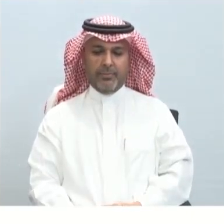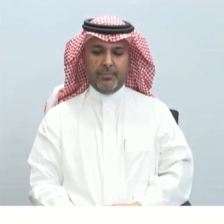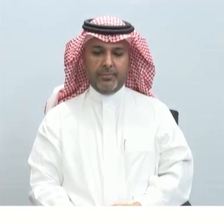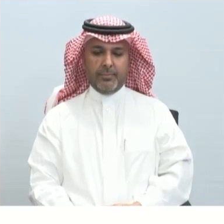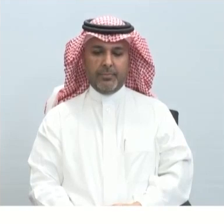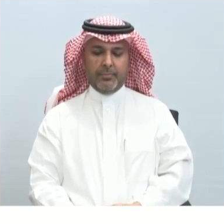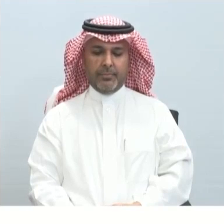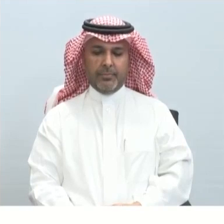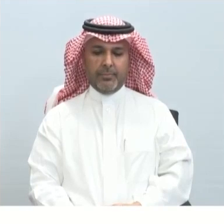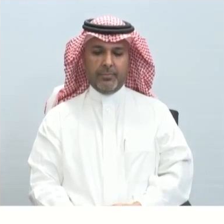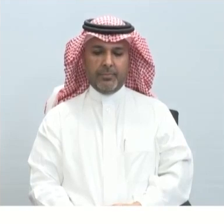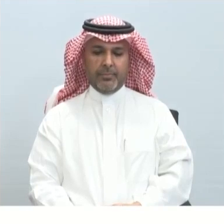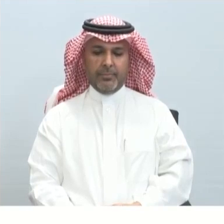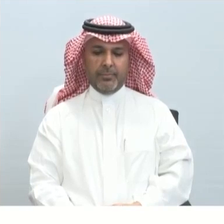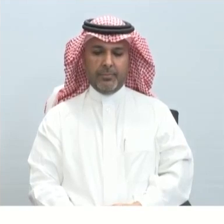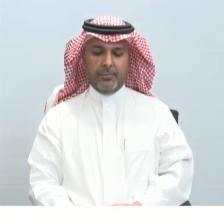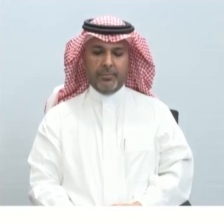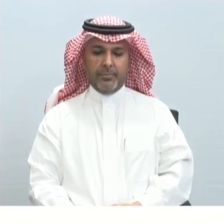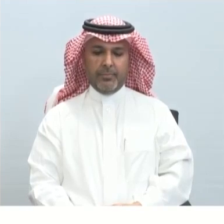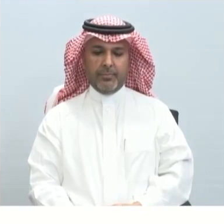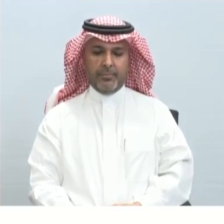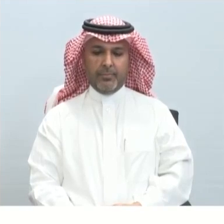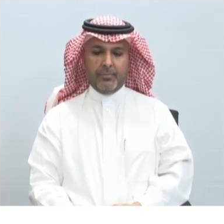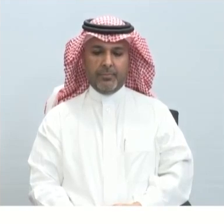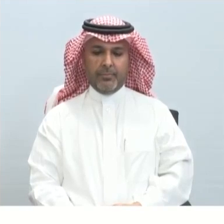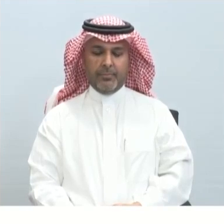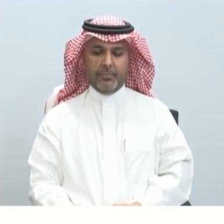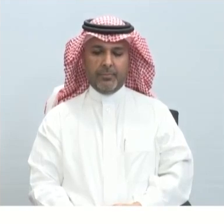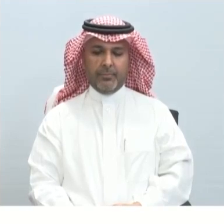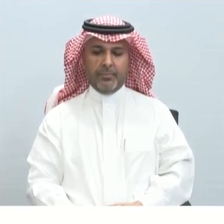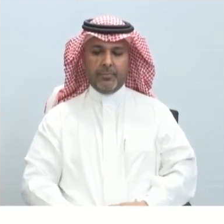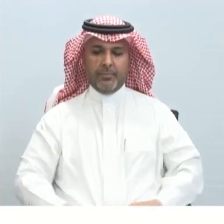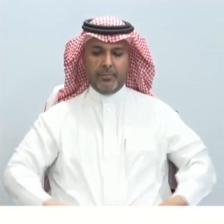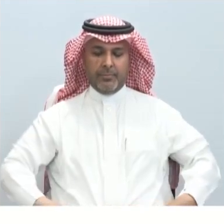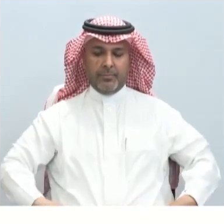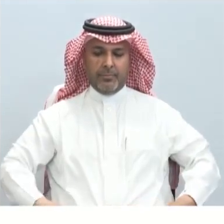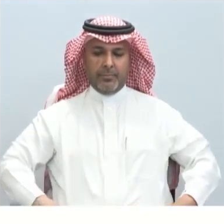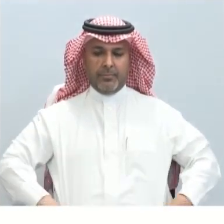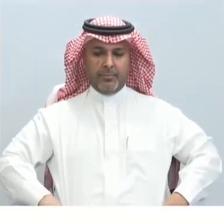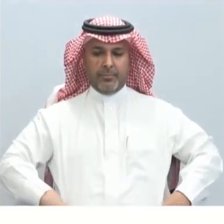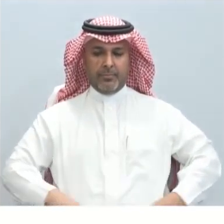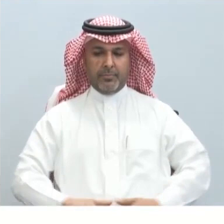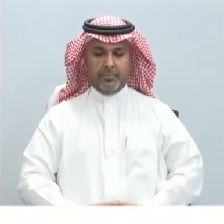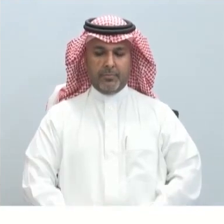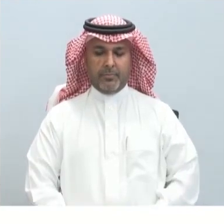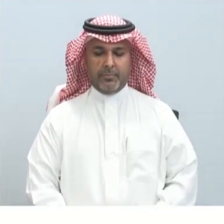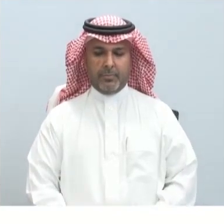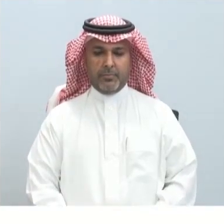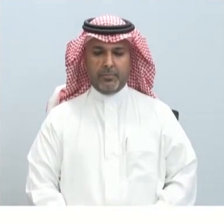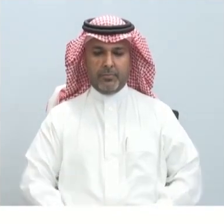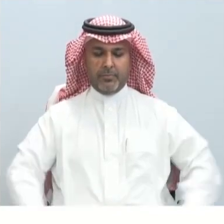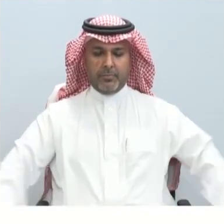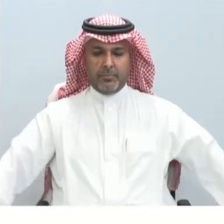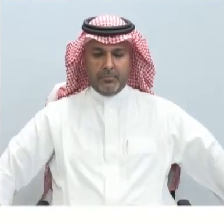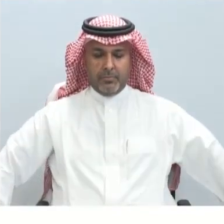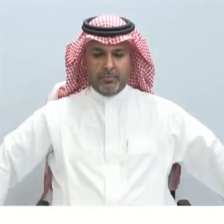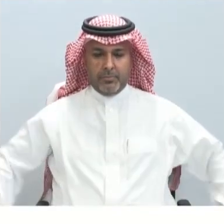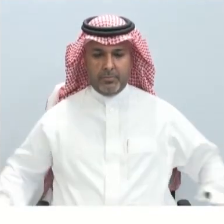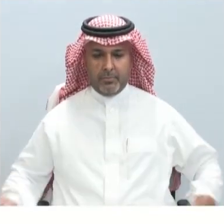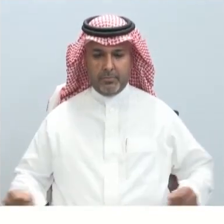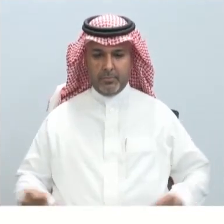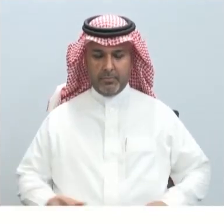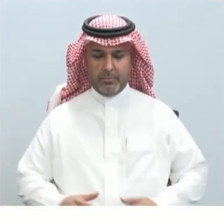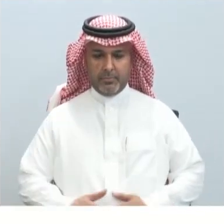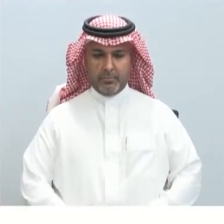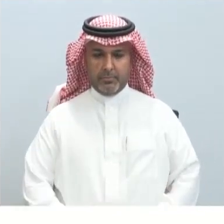بالانش تربيع لان الوحده الطول هنا بالانش وبالتالي صارت هذه بالانش تربيع اذا هذه فكره الدرس يعني ما عندنا